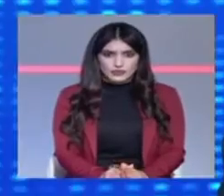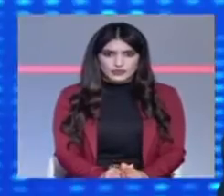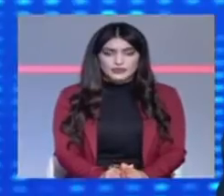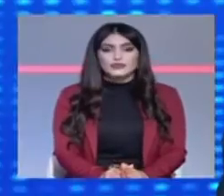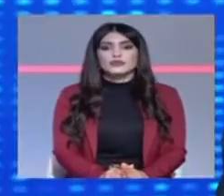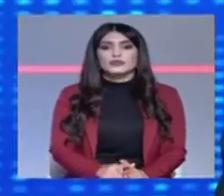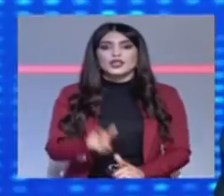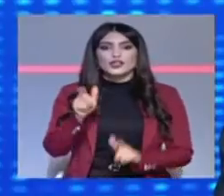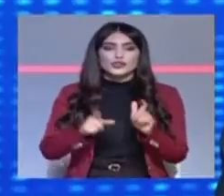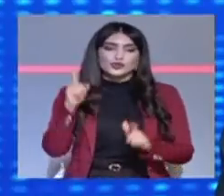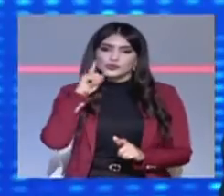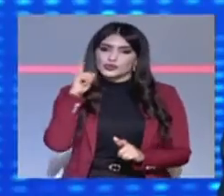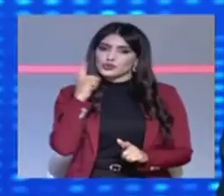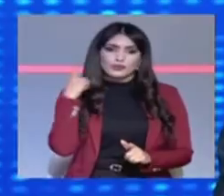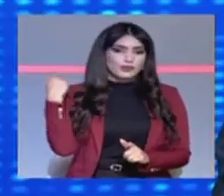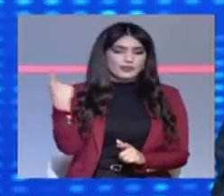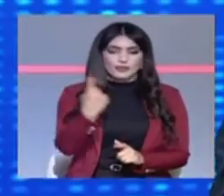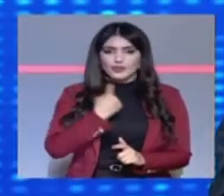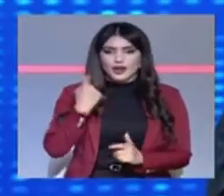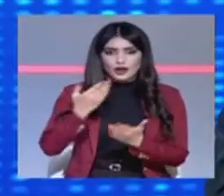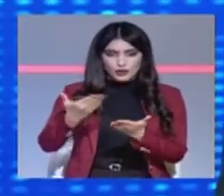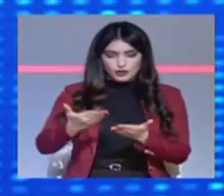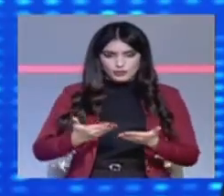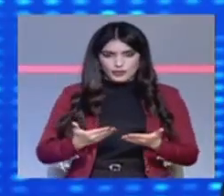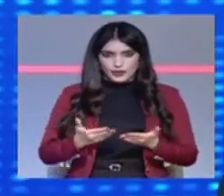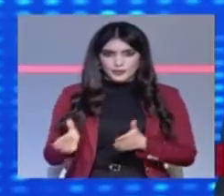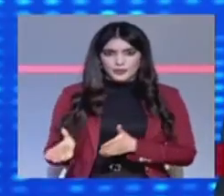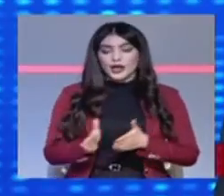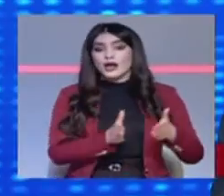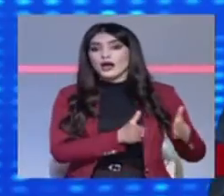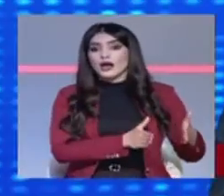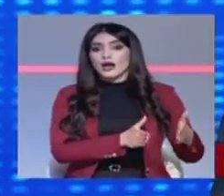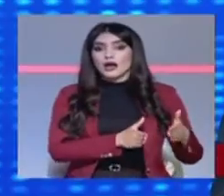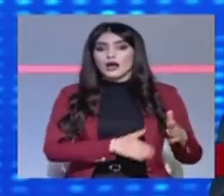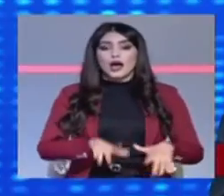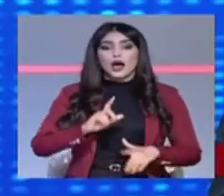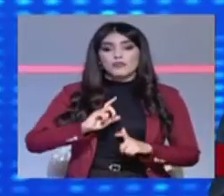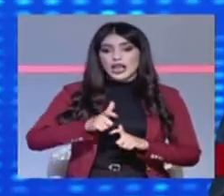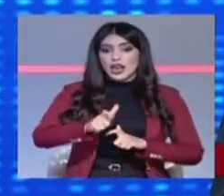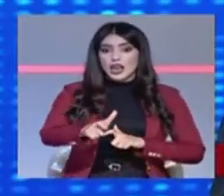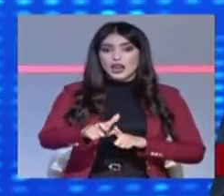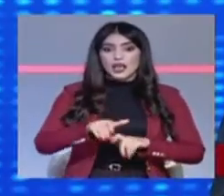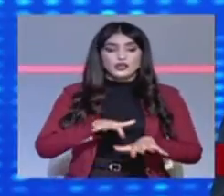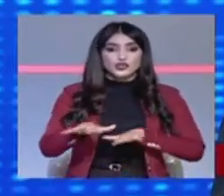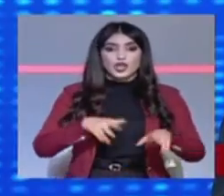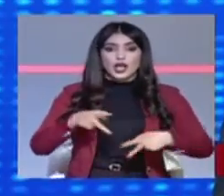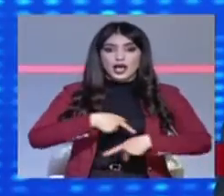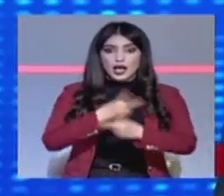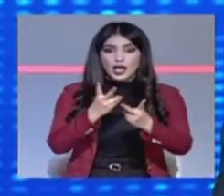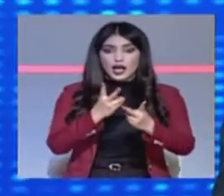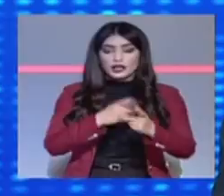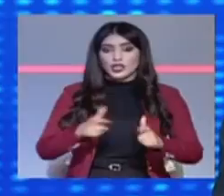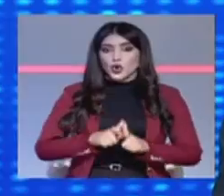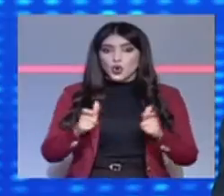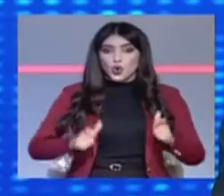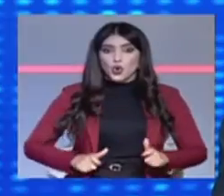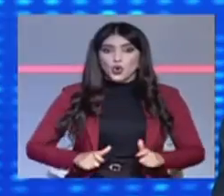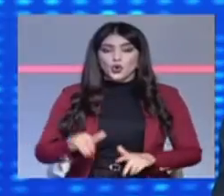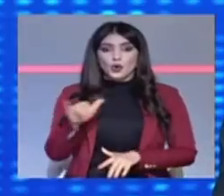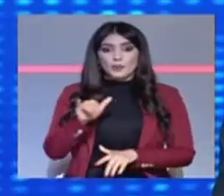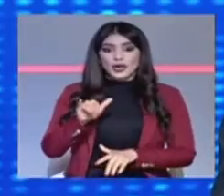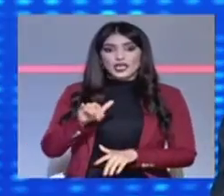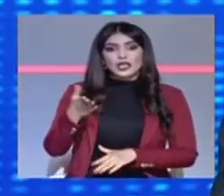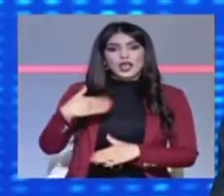تحيه طيبه لكم جميعا اهلا بكم سلسله من الاجراءات اعلنتها اليوم رئاسه الحكومه لفائده